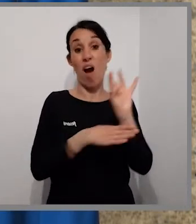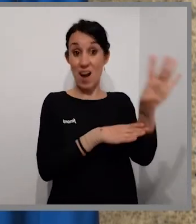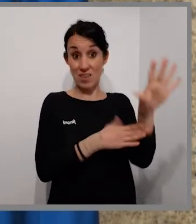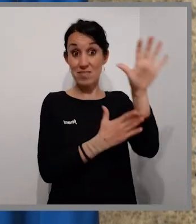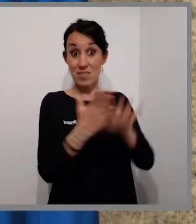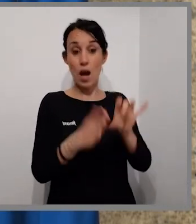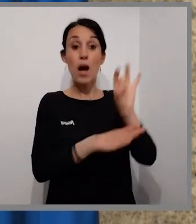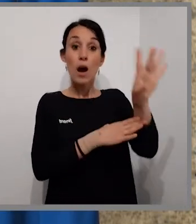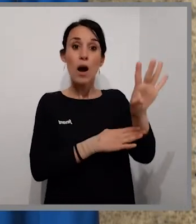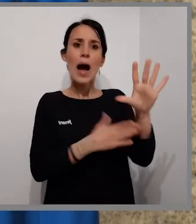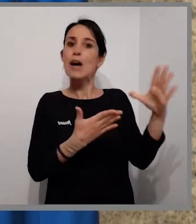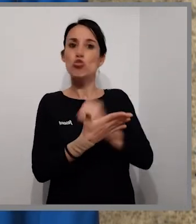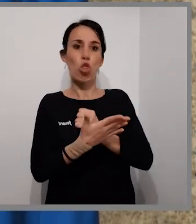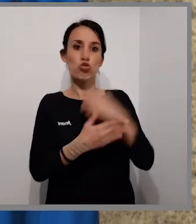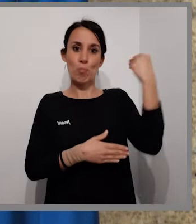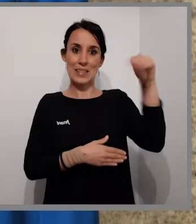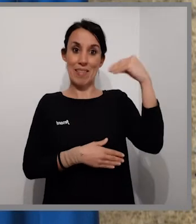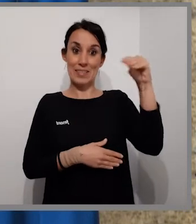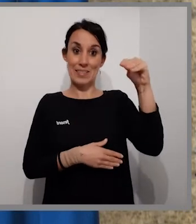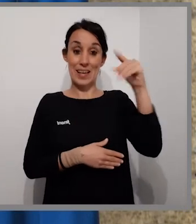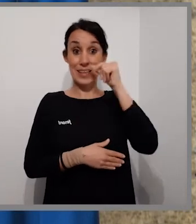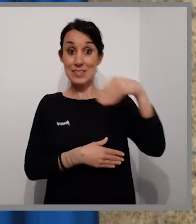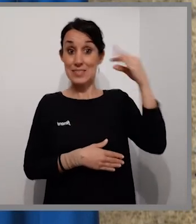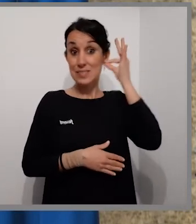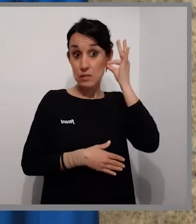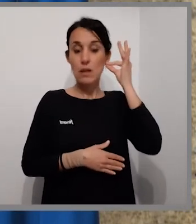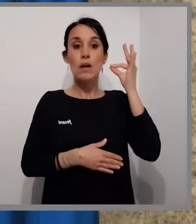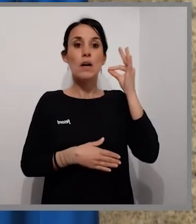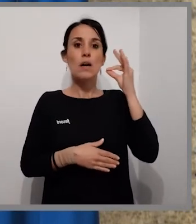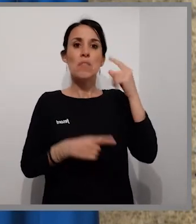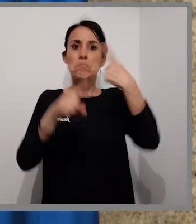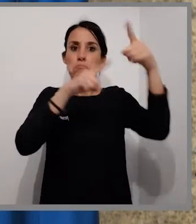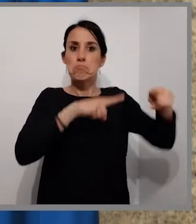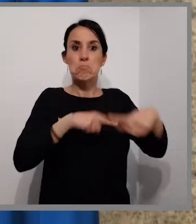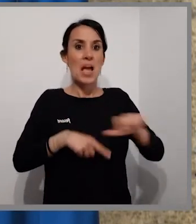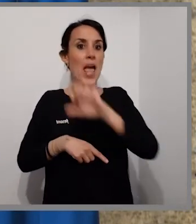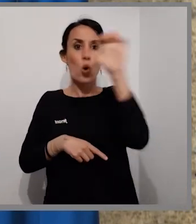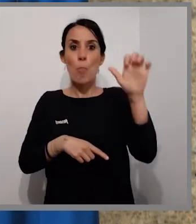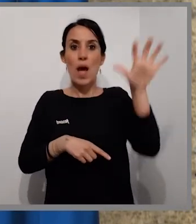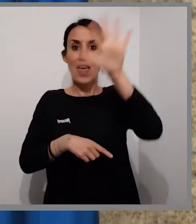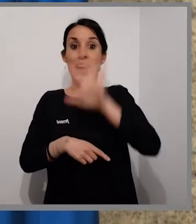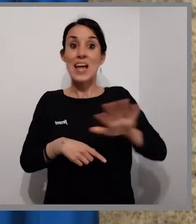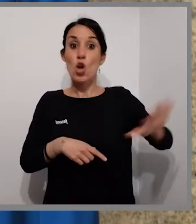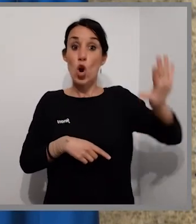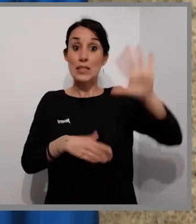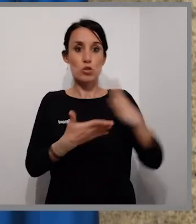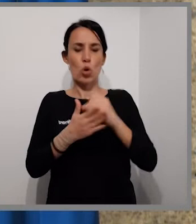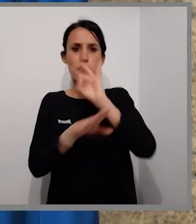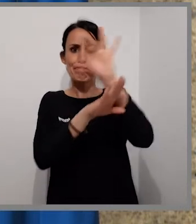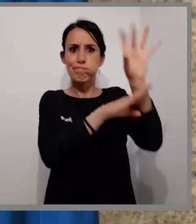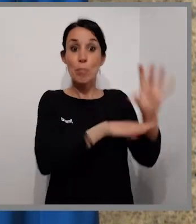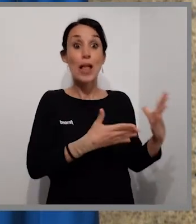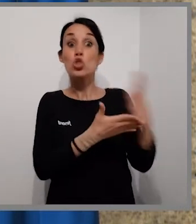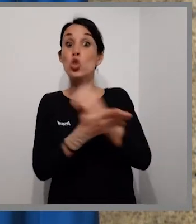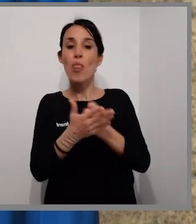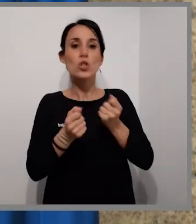mateixa carta, una carta diferent, he enviat a tots els presidents i presidentes de les distintes regions europees per a que tots junts